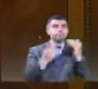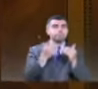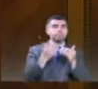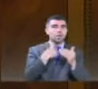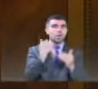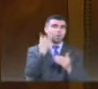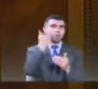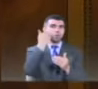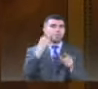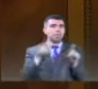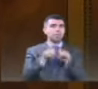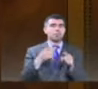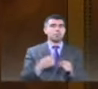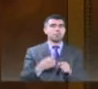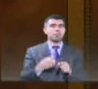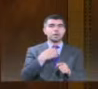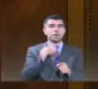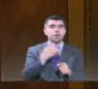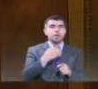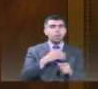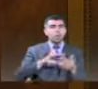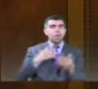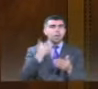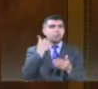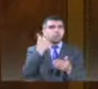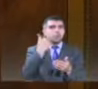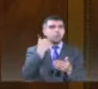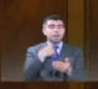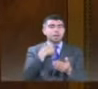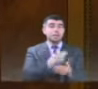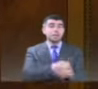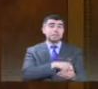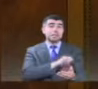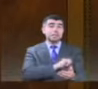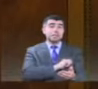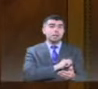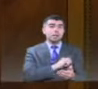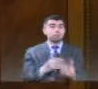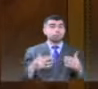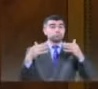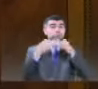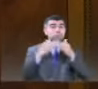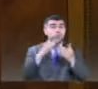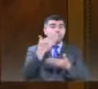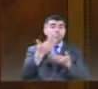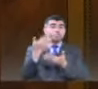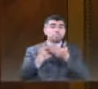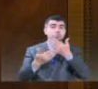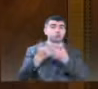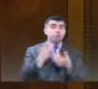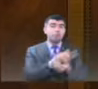كنحشموا، خليونا نبقاو كنحشموا. هذه اسبانيا اليوم شريك اقتصادي اساسي، بعض المرات كيتجاوز